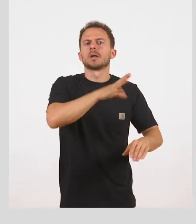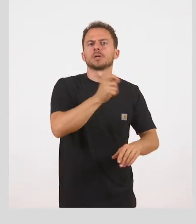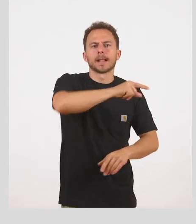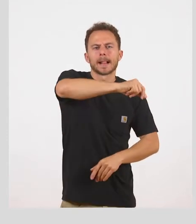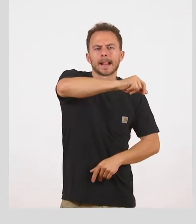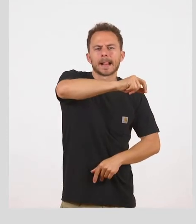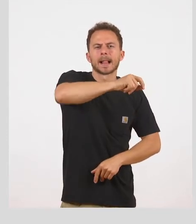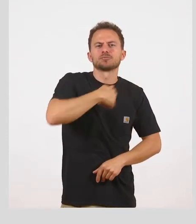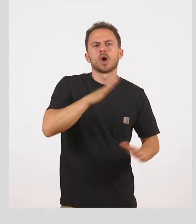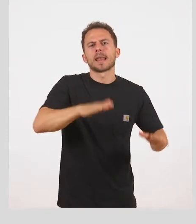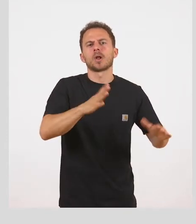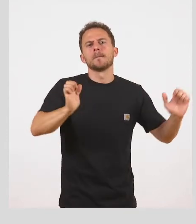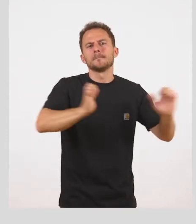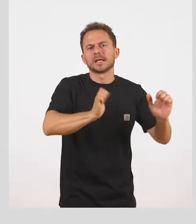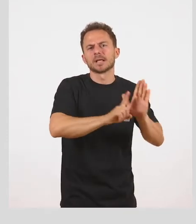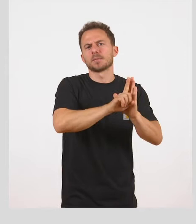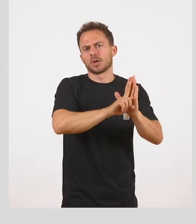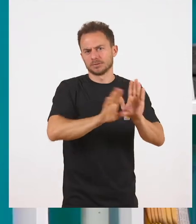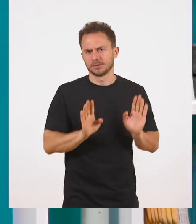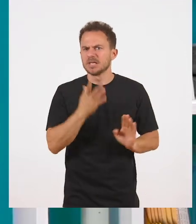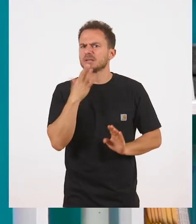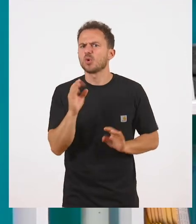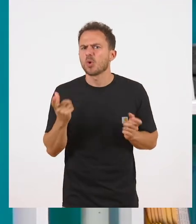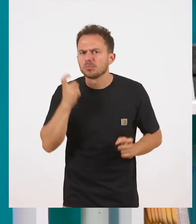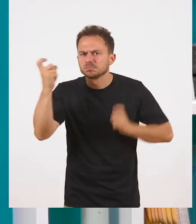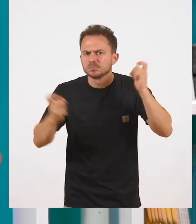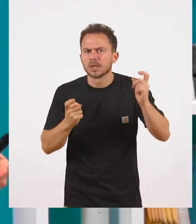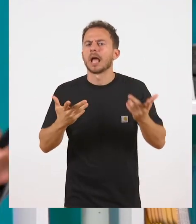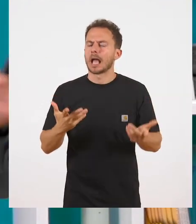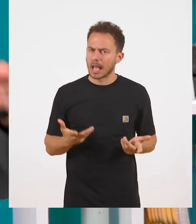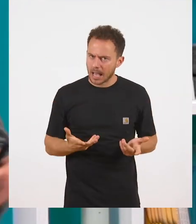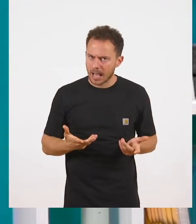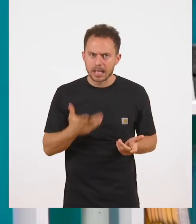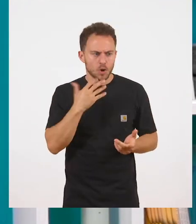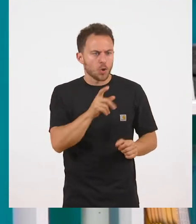την πίεση και τη θερμοκρασία. Γιατί γίνεται αυτό? Ο μεγαλύτερος εχθρός